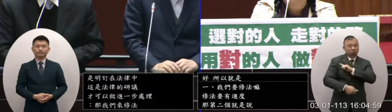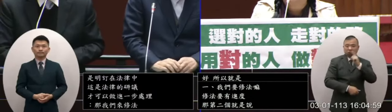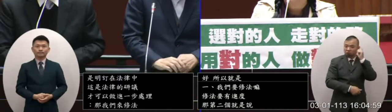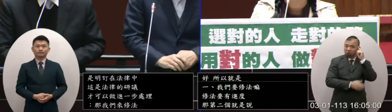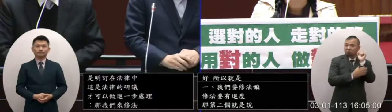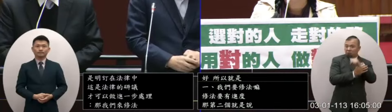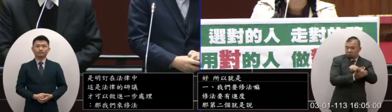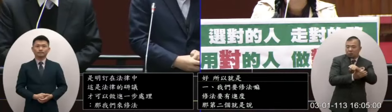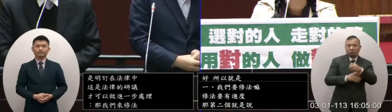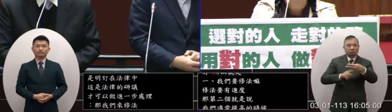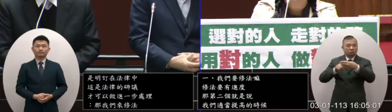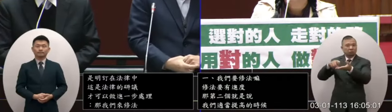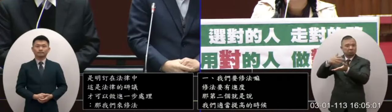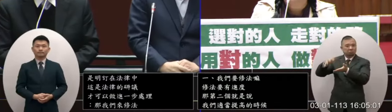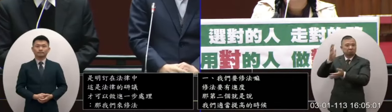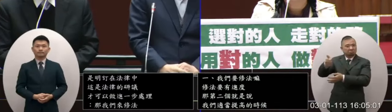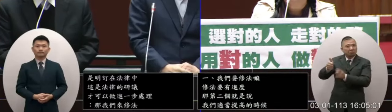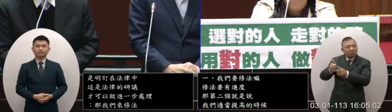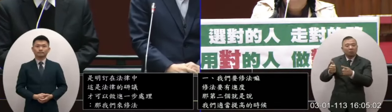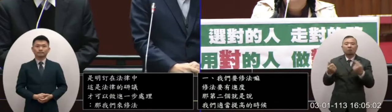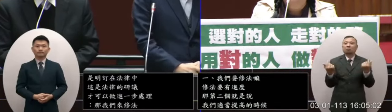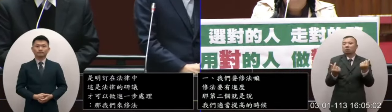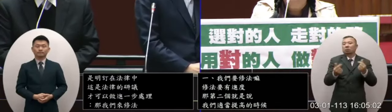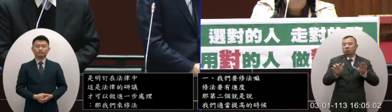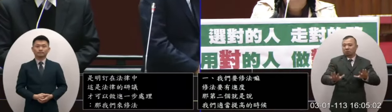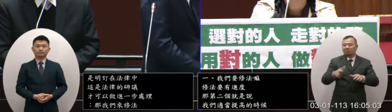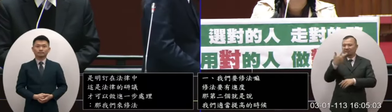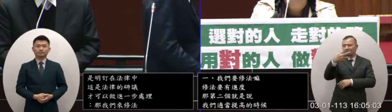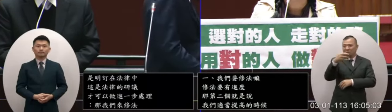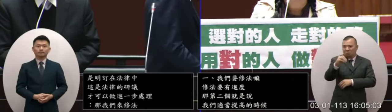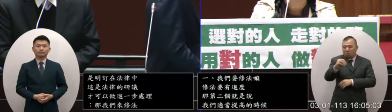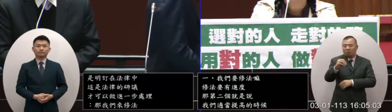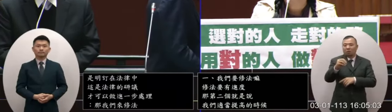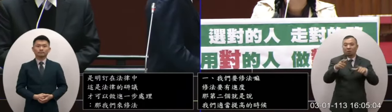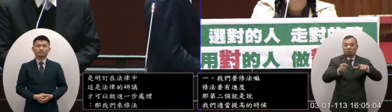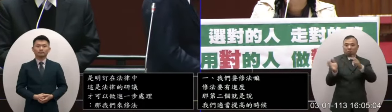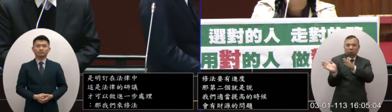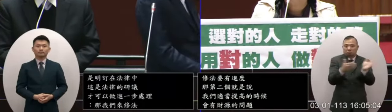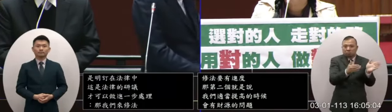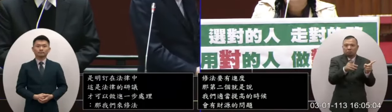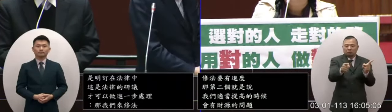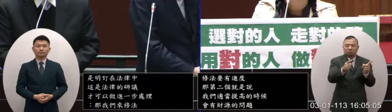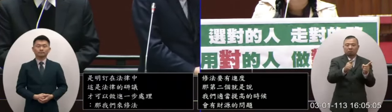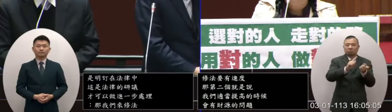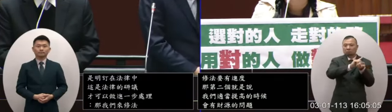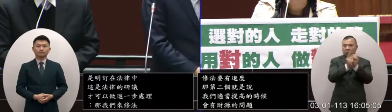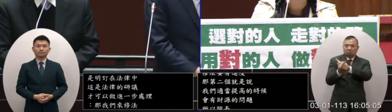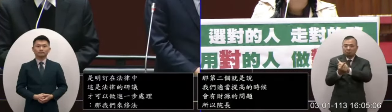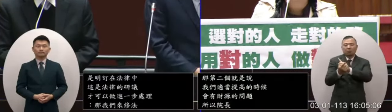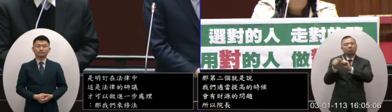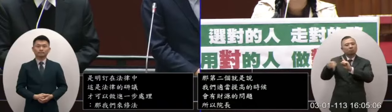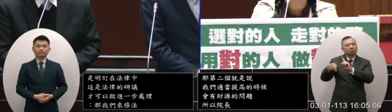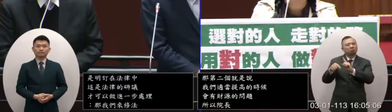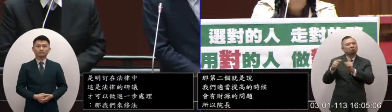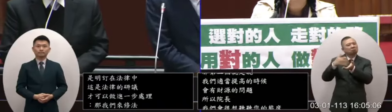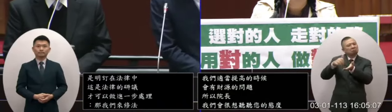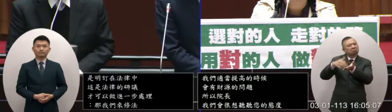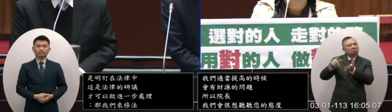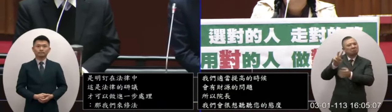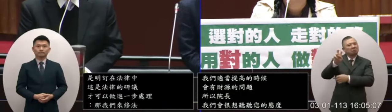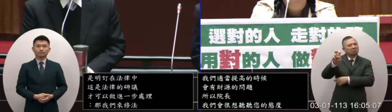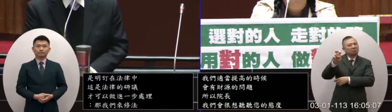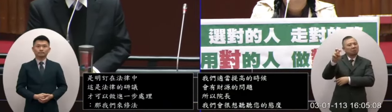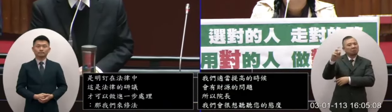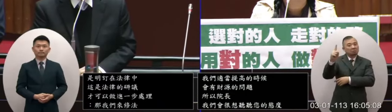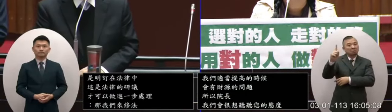的态度啊。像现在以7万公顷来计，就是3721亿，那如果以我上次讲